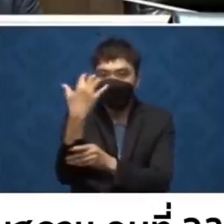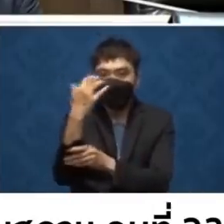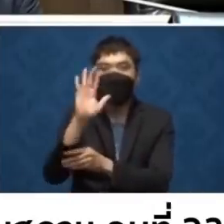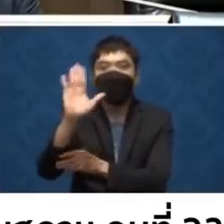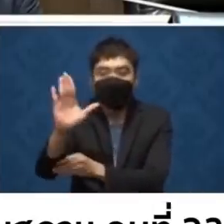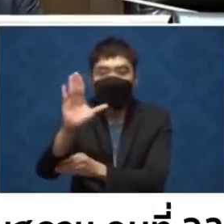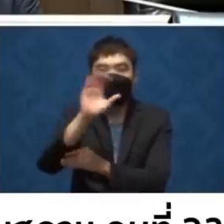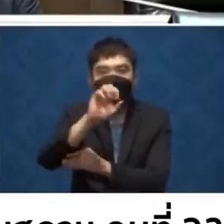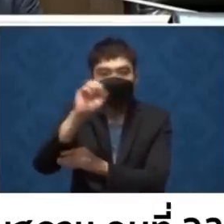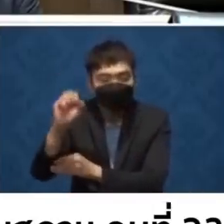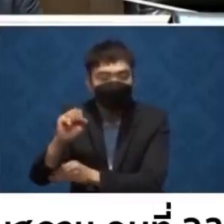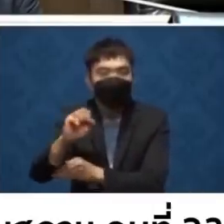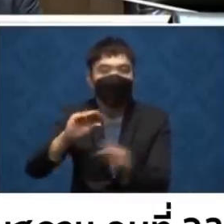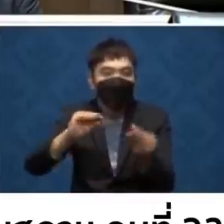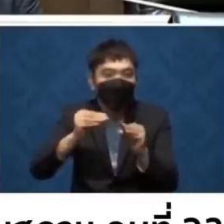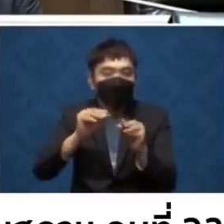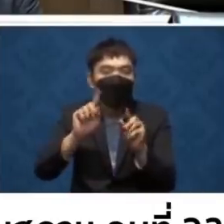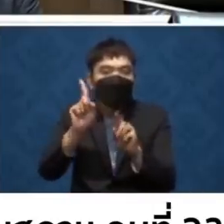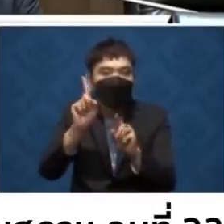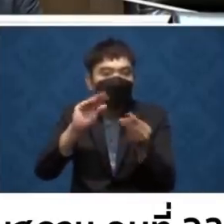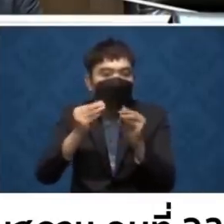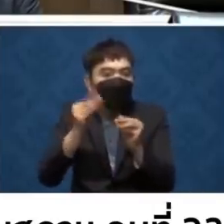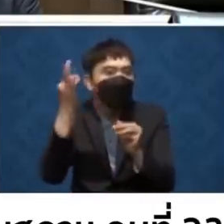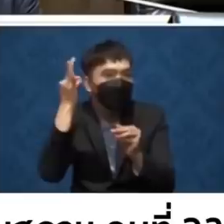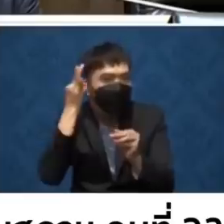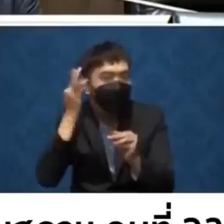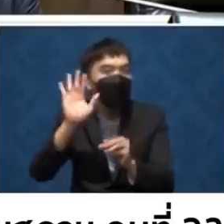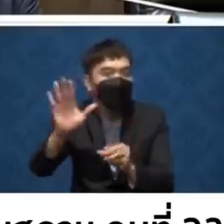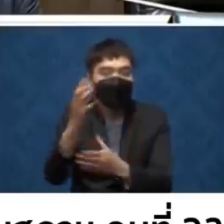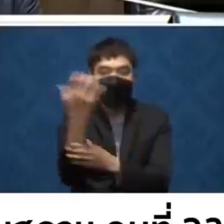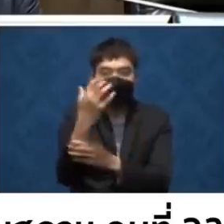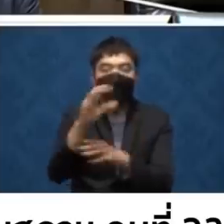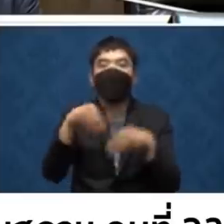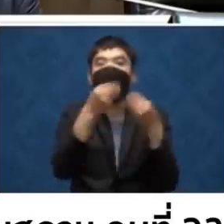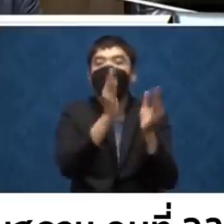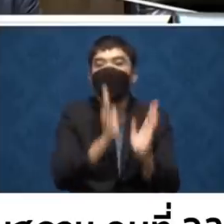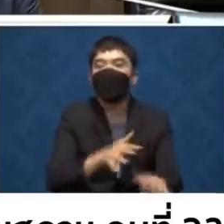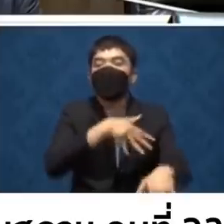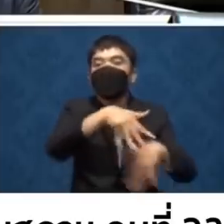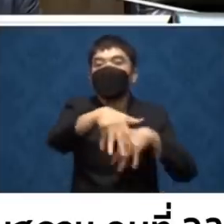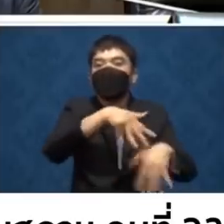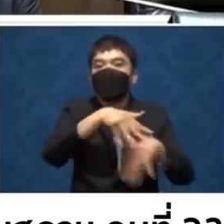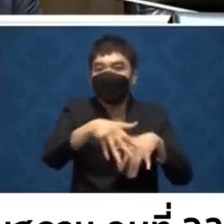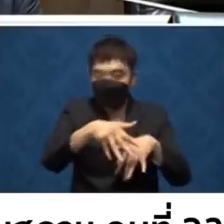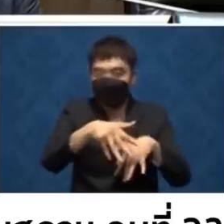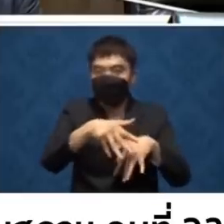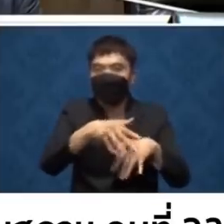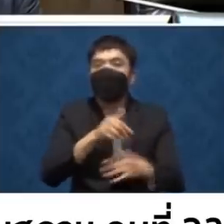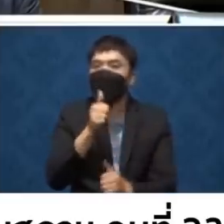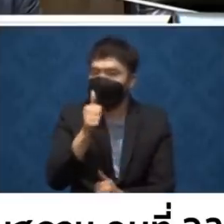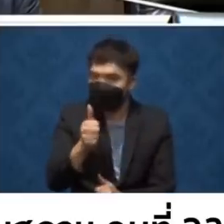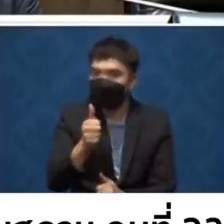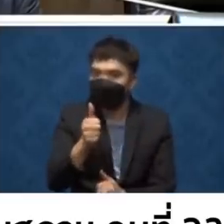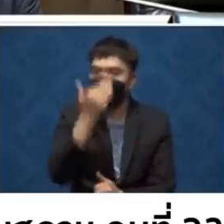ที่2นะคะ แ ล้วเมื่อวานนี้คนที่เสนอชื่ออาจารย์วันนอก็คือคุณพิธาใช่ไหมคะตามขั้นตอนเนี่ยเสียงสมาชิกเนี่ยเวลาเสนอชื่อเนี่ย